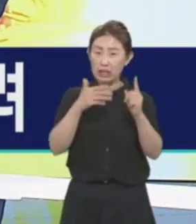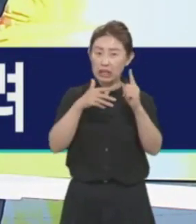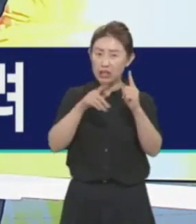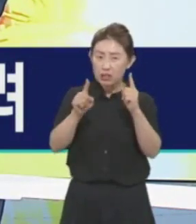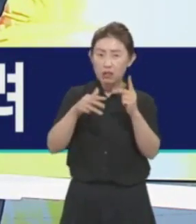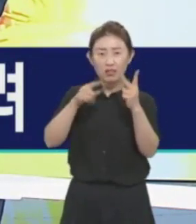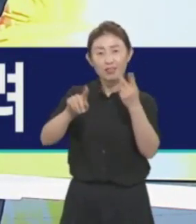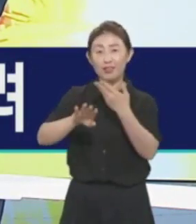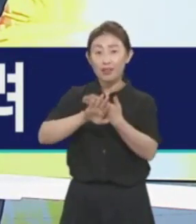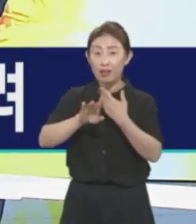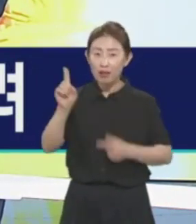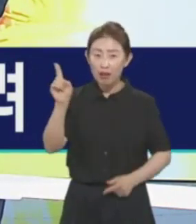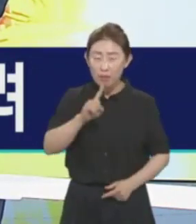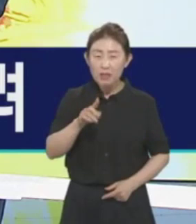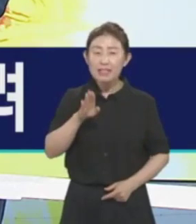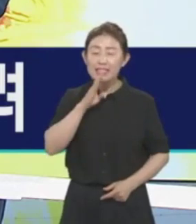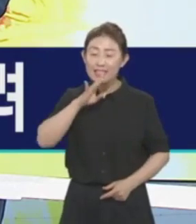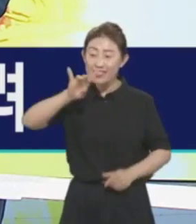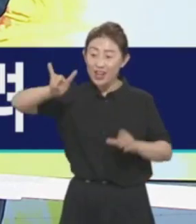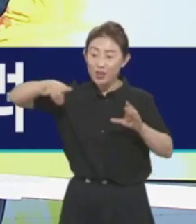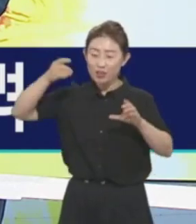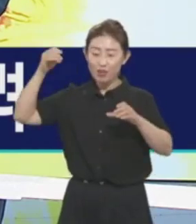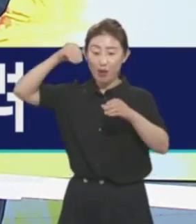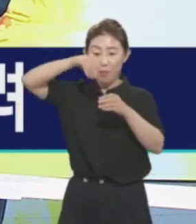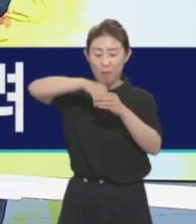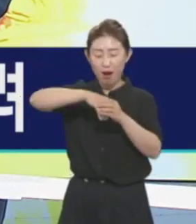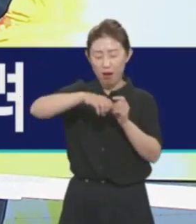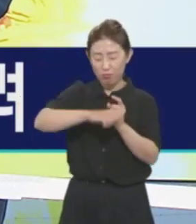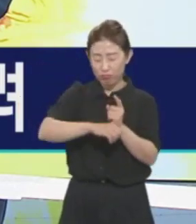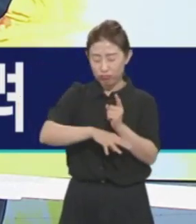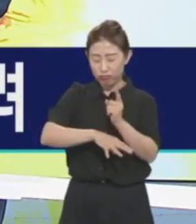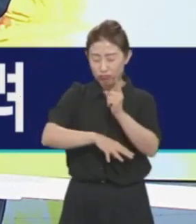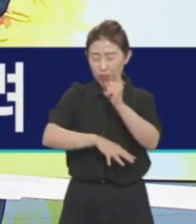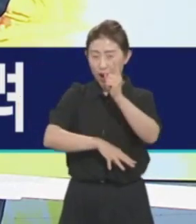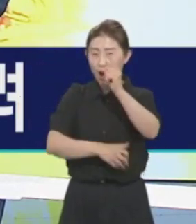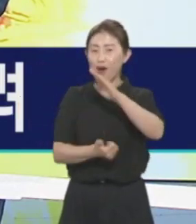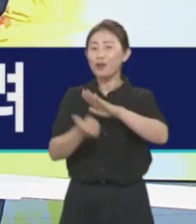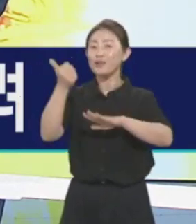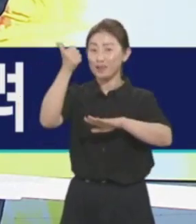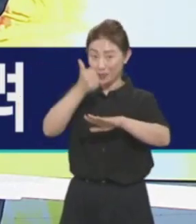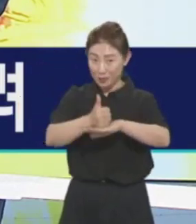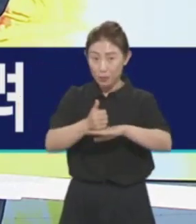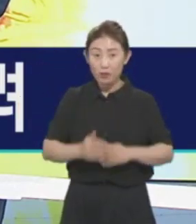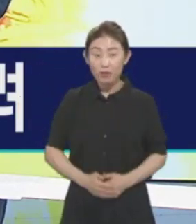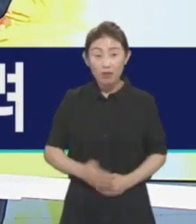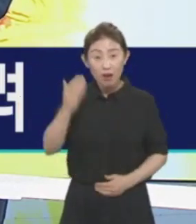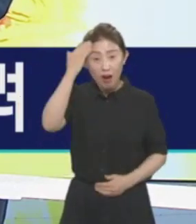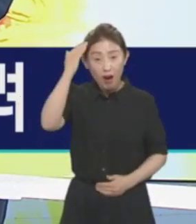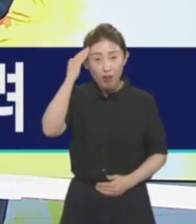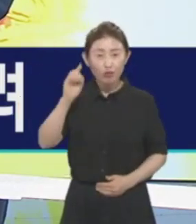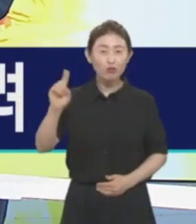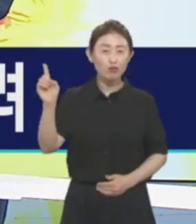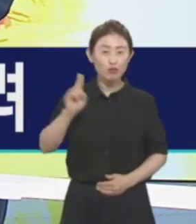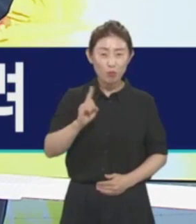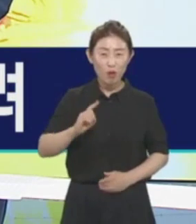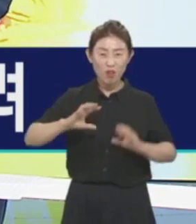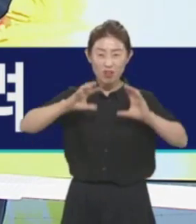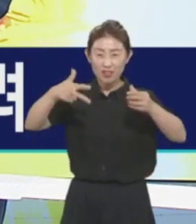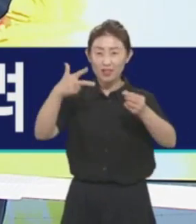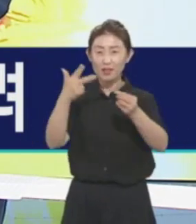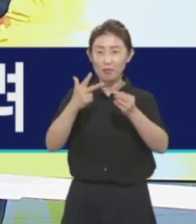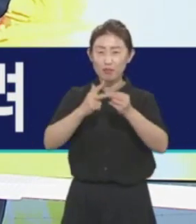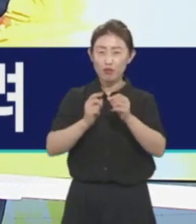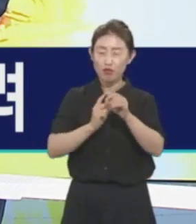2차 발사 때와 달리 실용위성을 싣고 쏘아올리는 첫 실전 발사에 성공하면서 우리나라는 이제 명실상부한